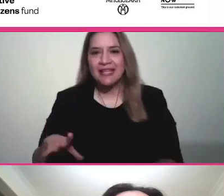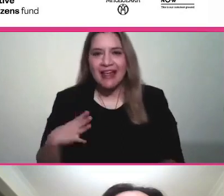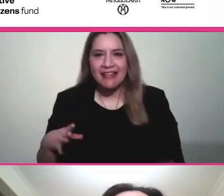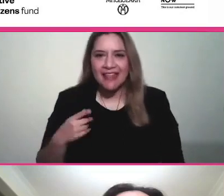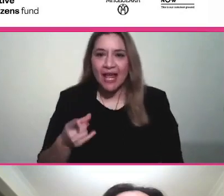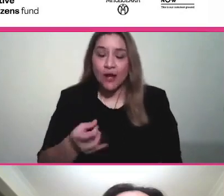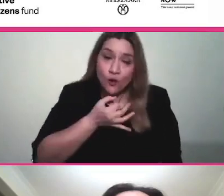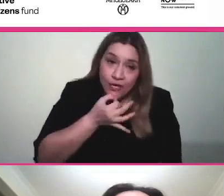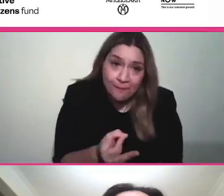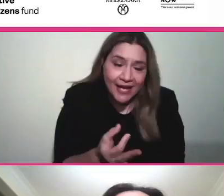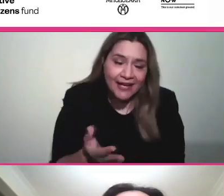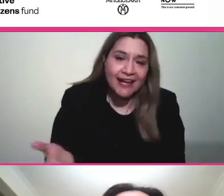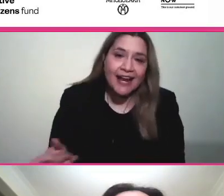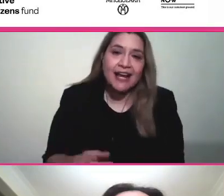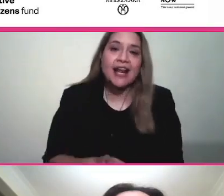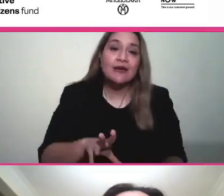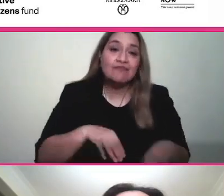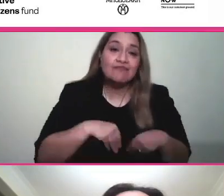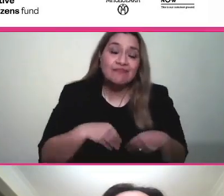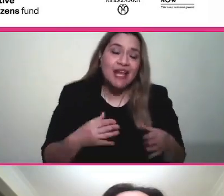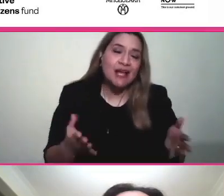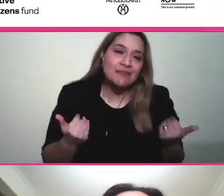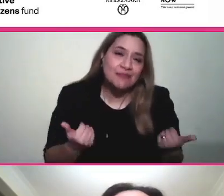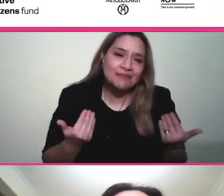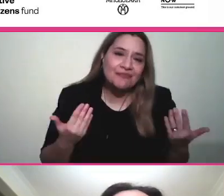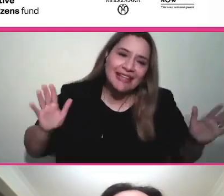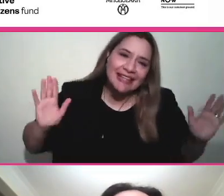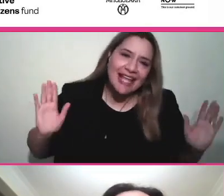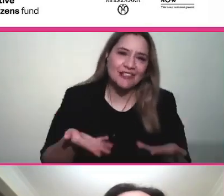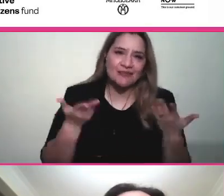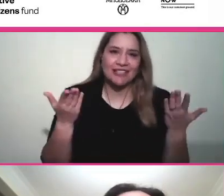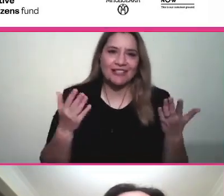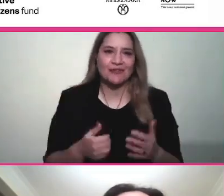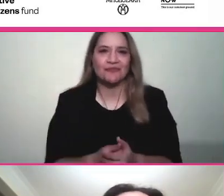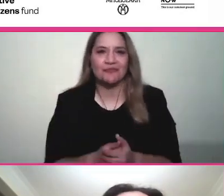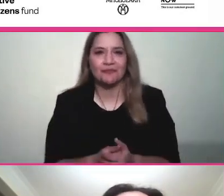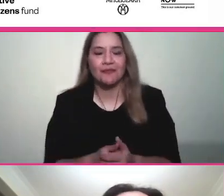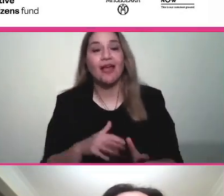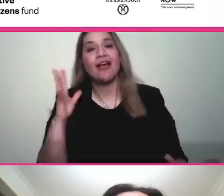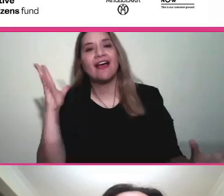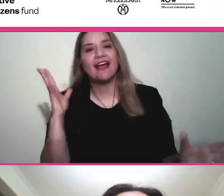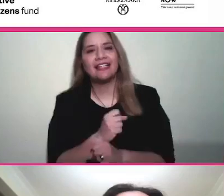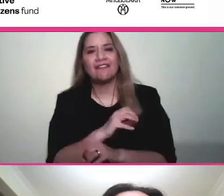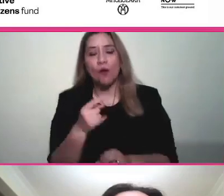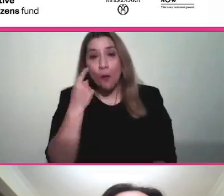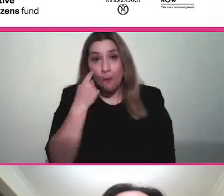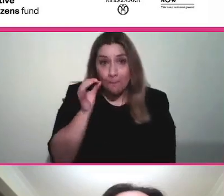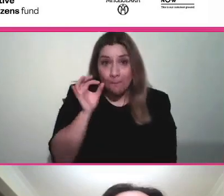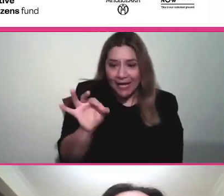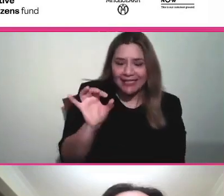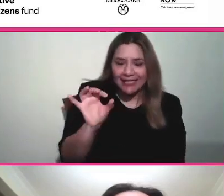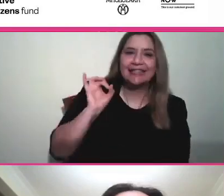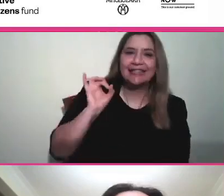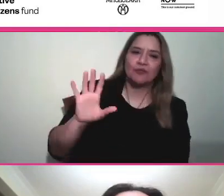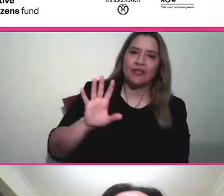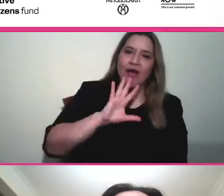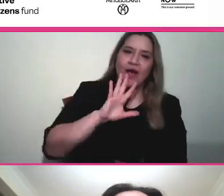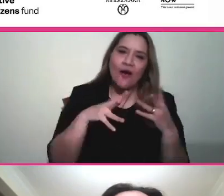να το αποδεχτείτε αυτό. Τέλος πάντων. Αφού έρχεσαι, δεν πιάνει το μάτι. Όλα καλά.